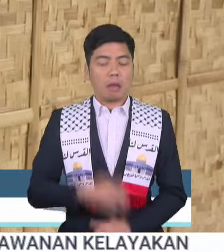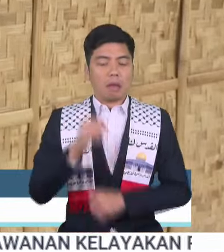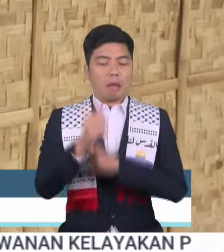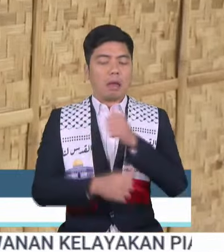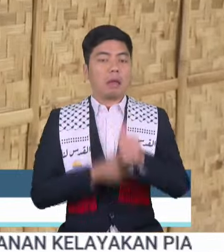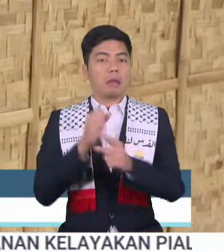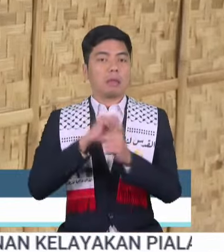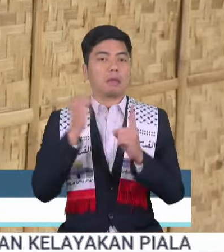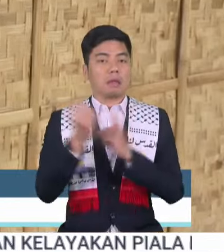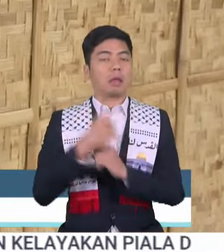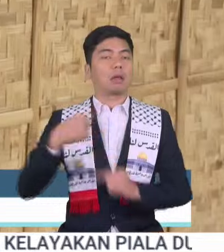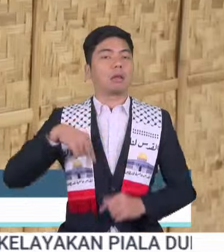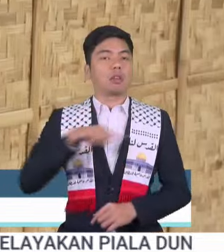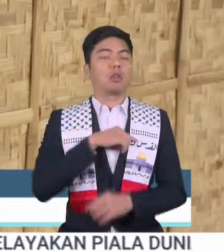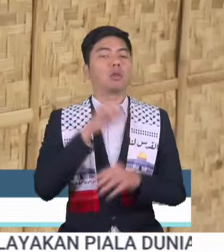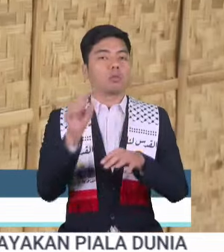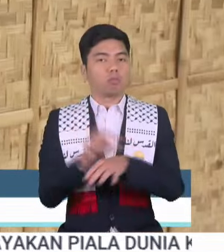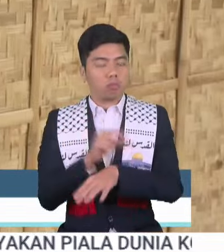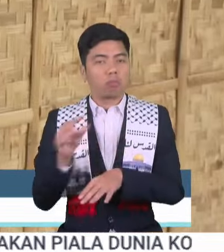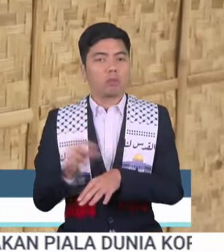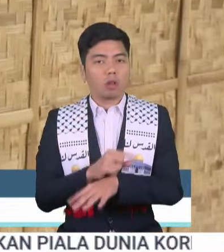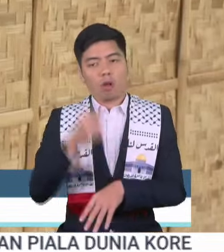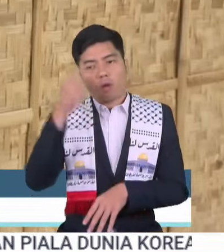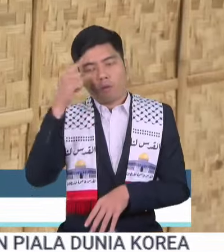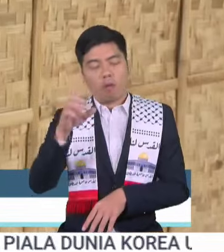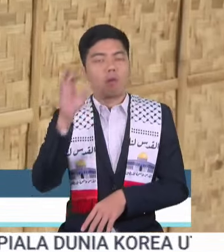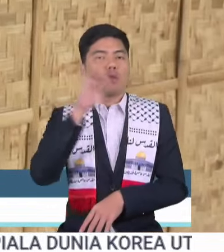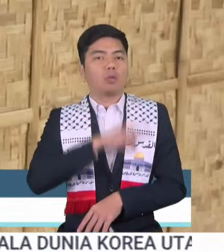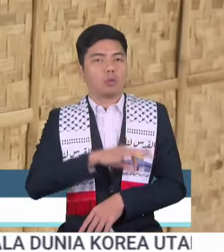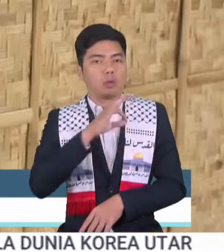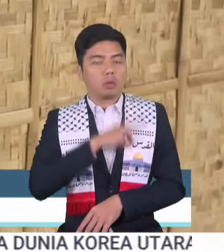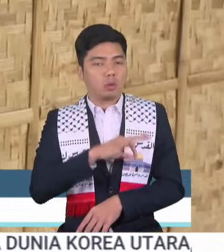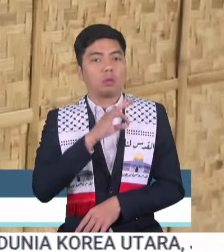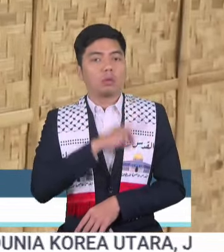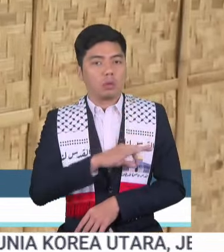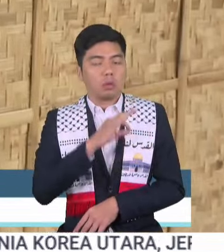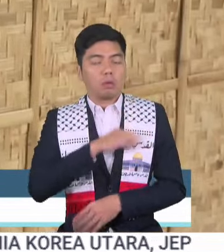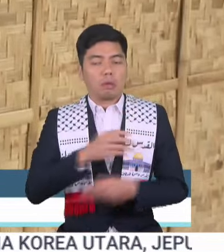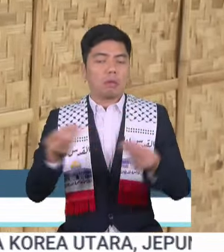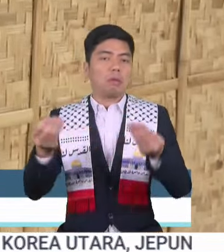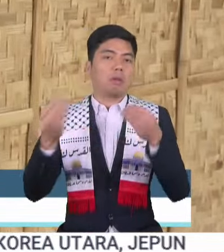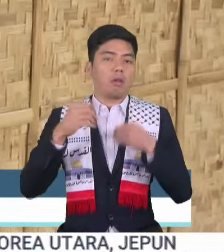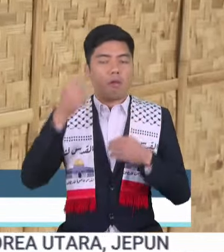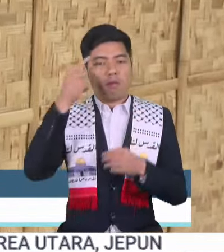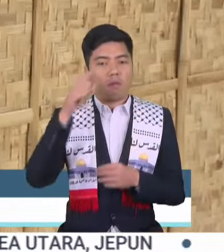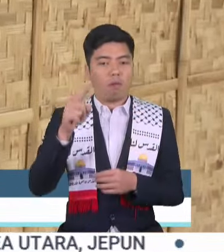kita pergunakan untuk manfaatkan yang apa sebagai